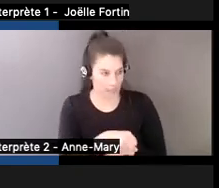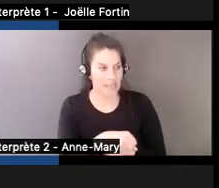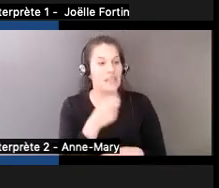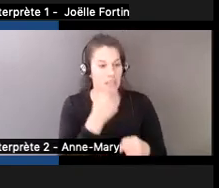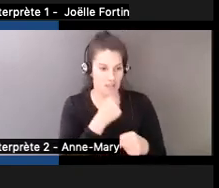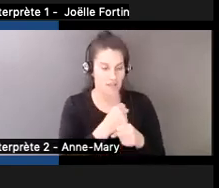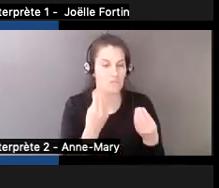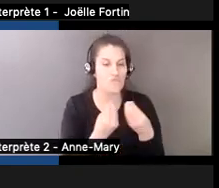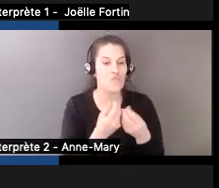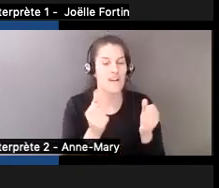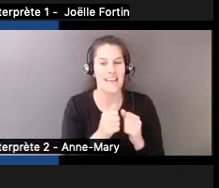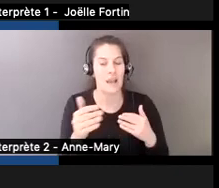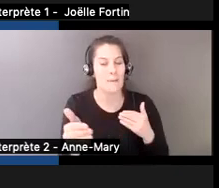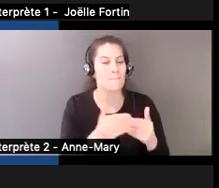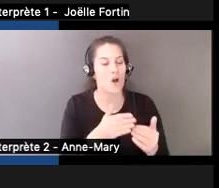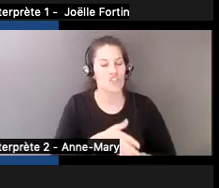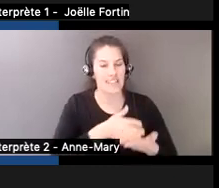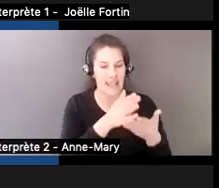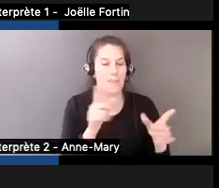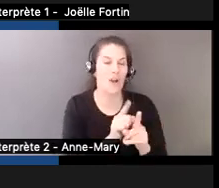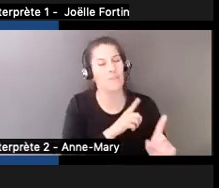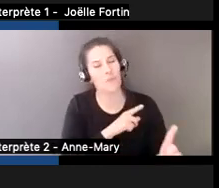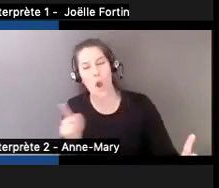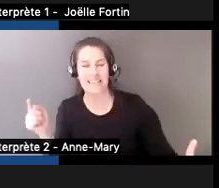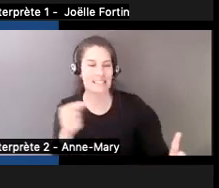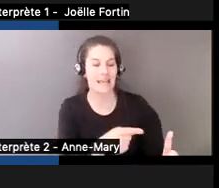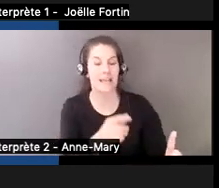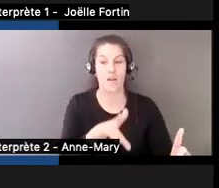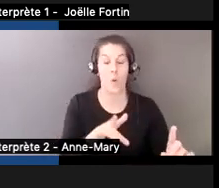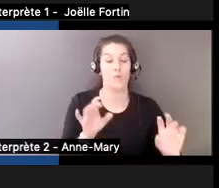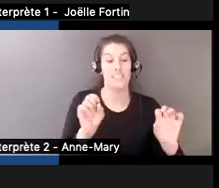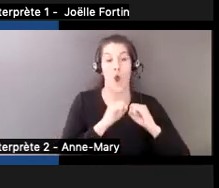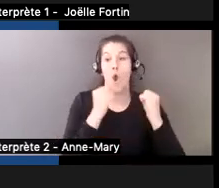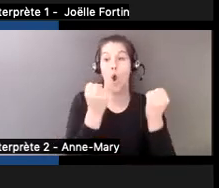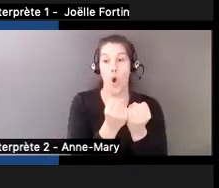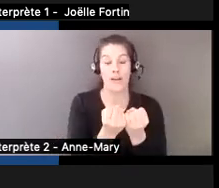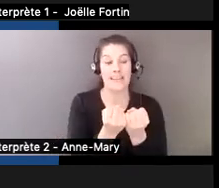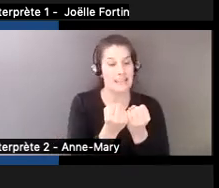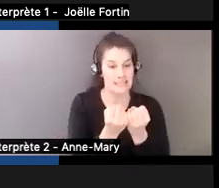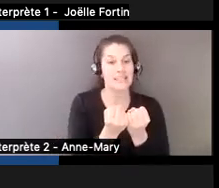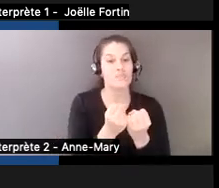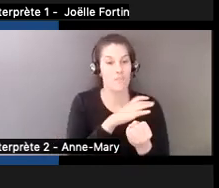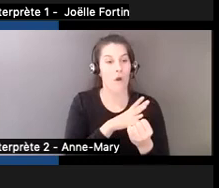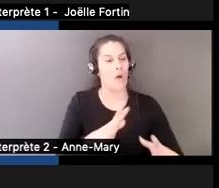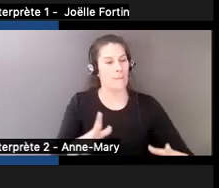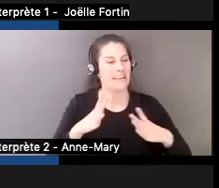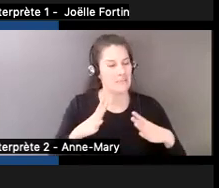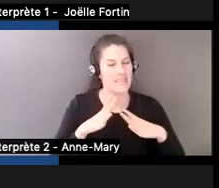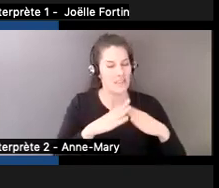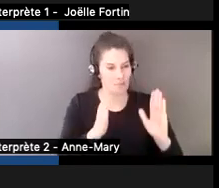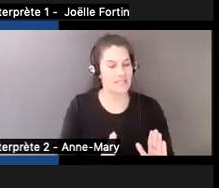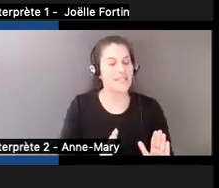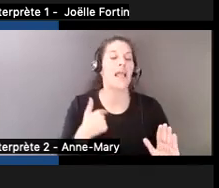aidants. Indirectement, je peux dire, parce que je travaille avec des organismes qui offrent du répit à domicile. Là, ils m'appellent, puis